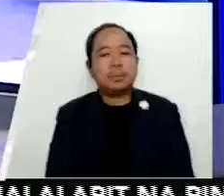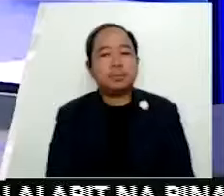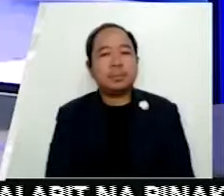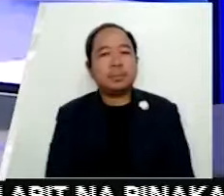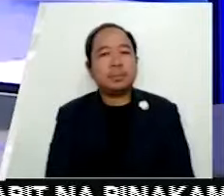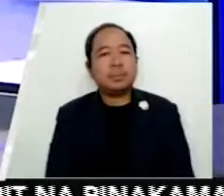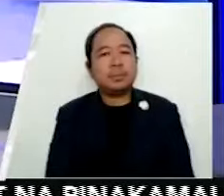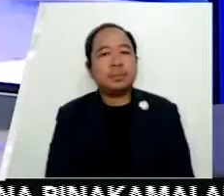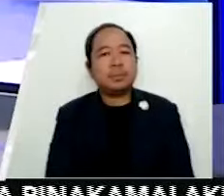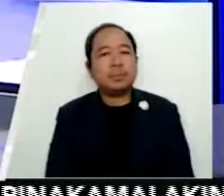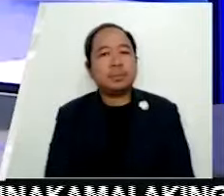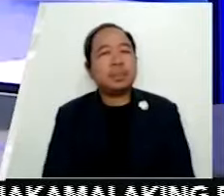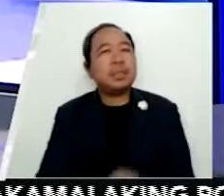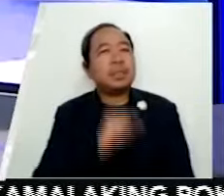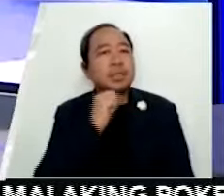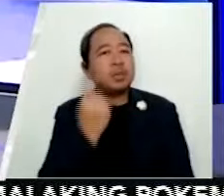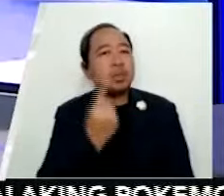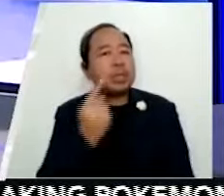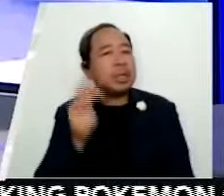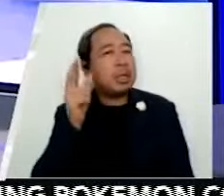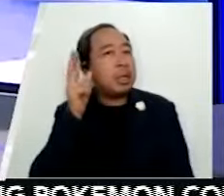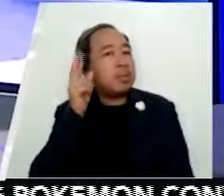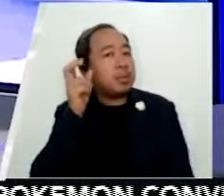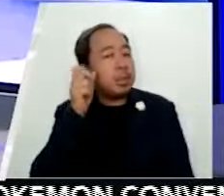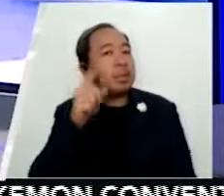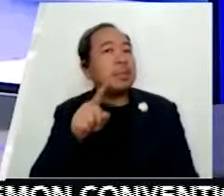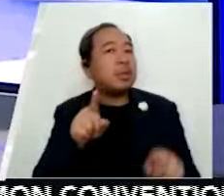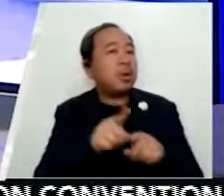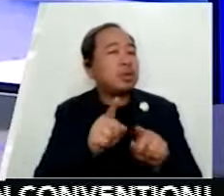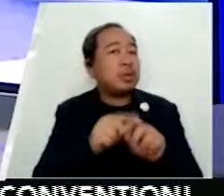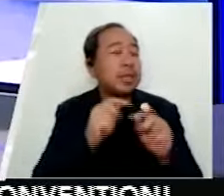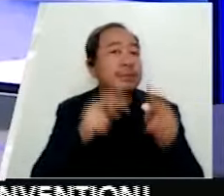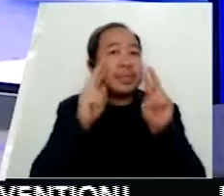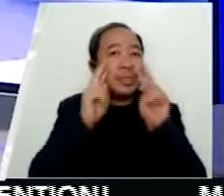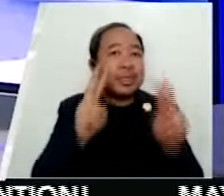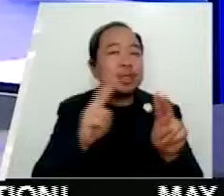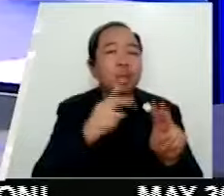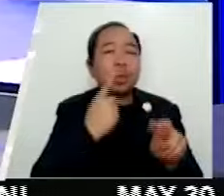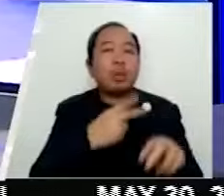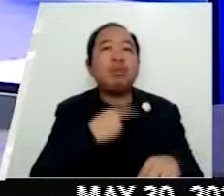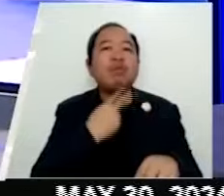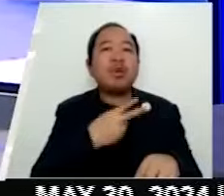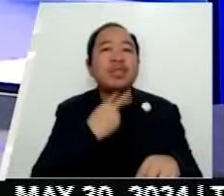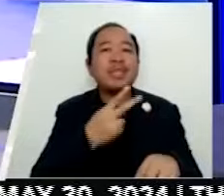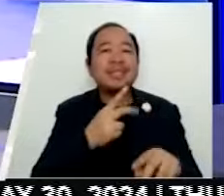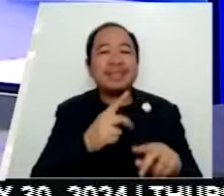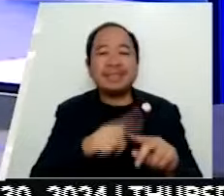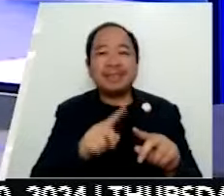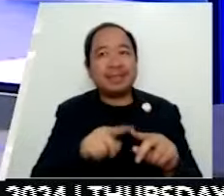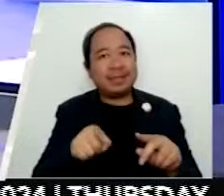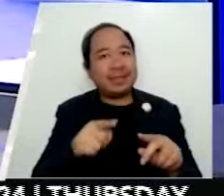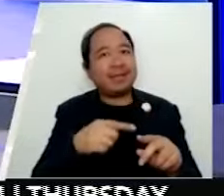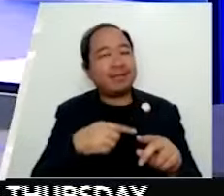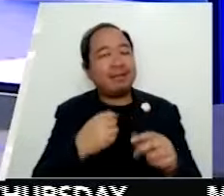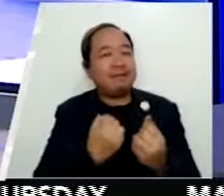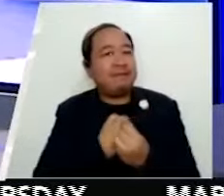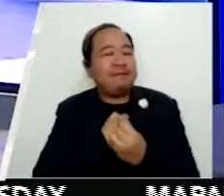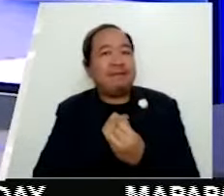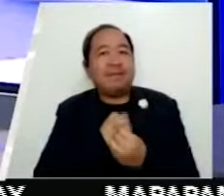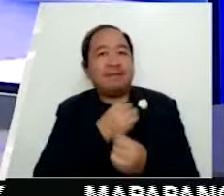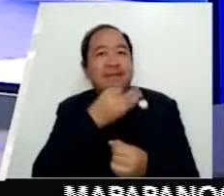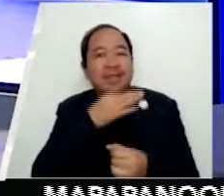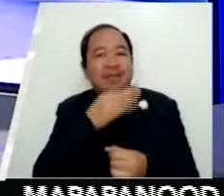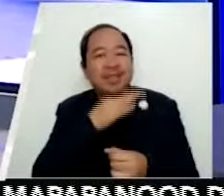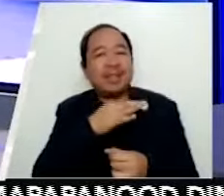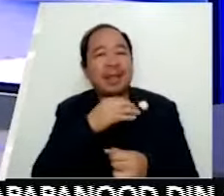na lang maririnig, personal na rin makikita ng Pinoy fans ang boses sa likod ng mga minahal nating characters sa Pokemon. Sa